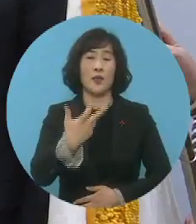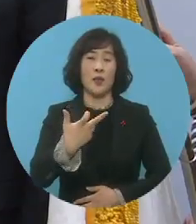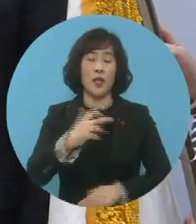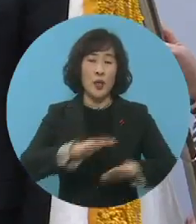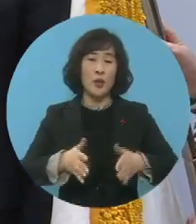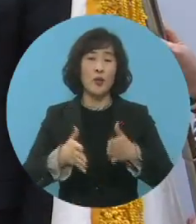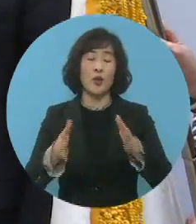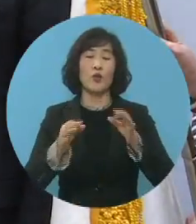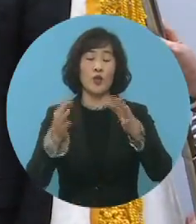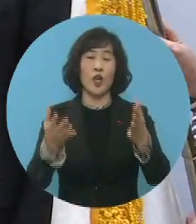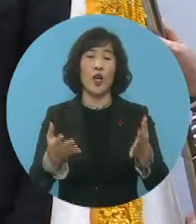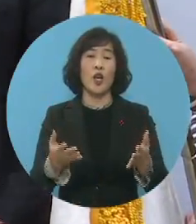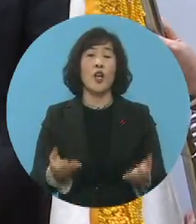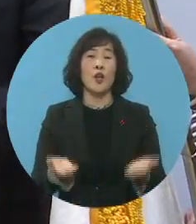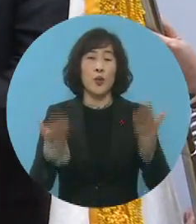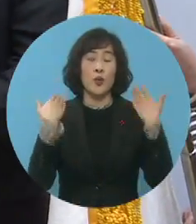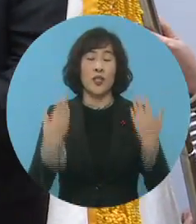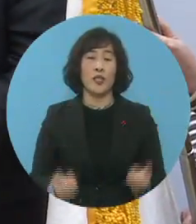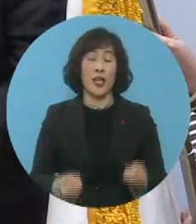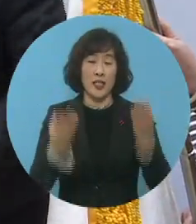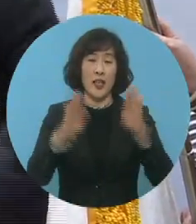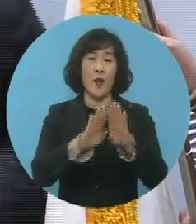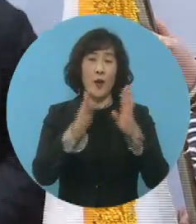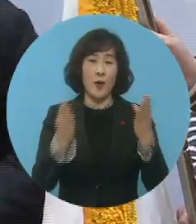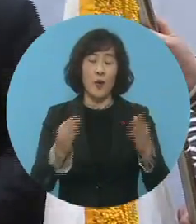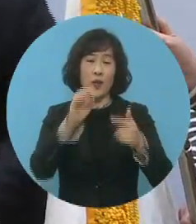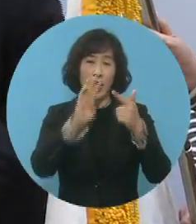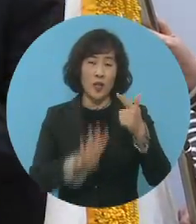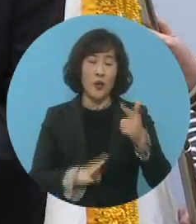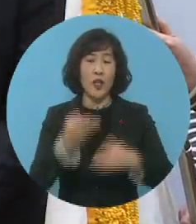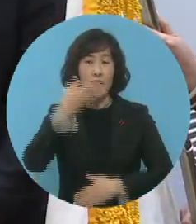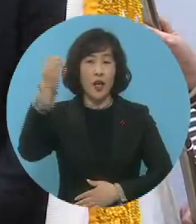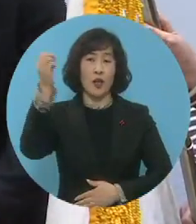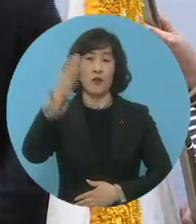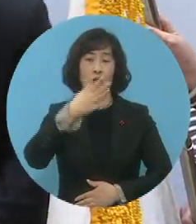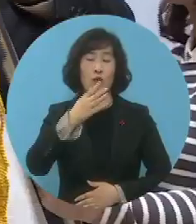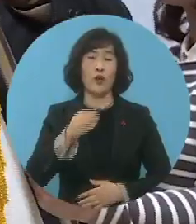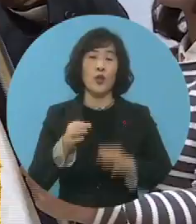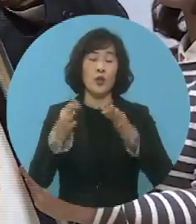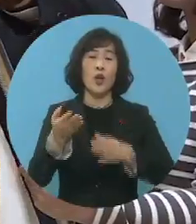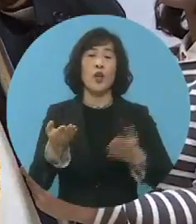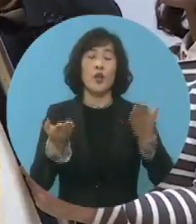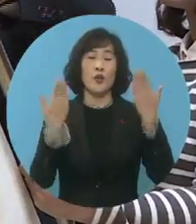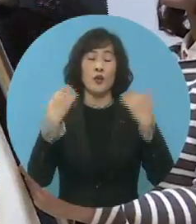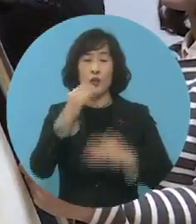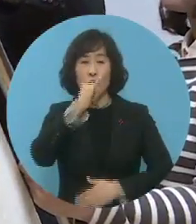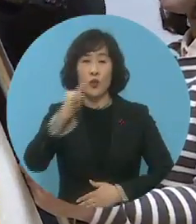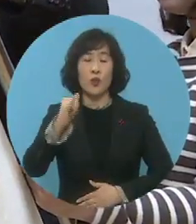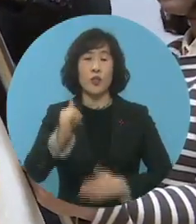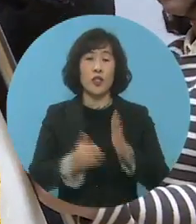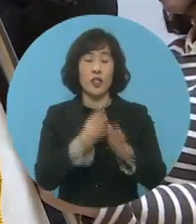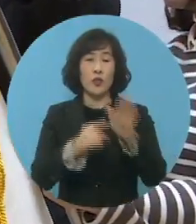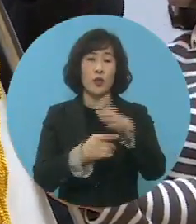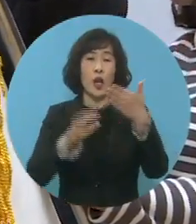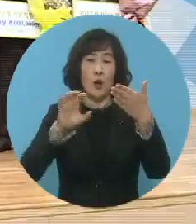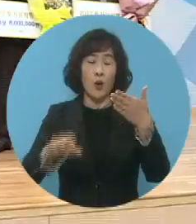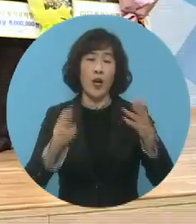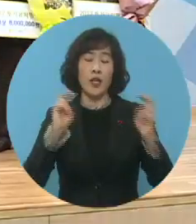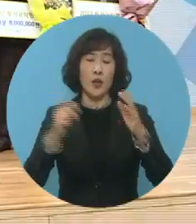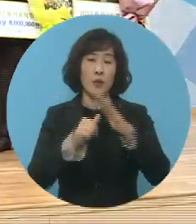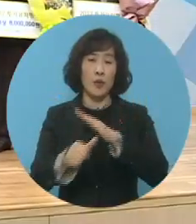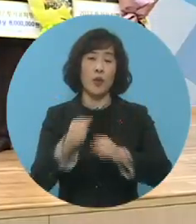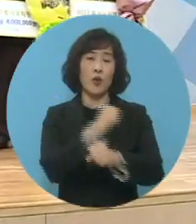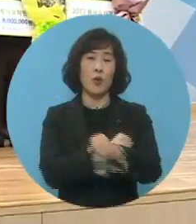왕회실에서 2017년 전라남도 투자 유치 한마당 행사를 열고 나주시와 영광군 등 투자 유치 우수 시군